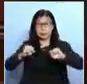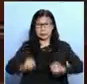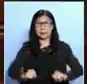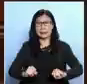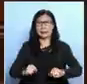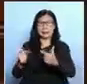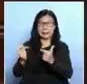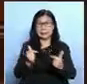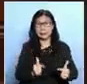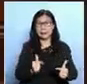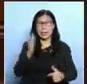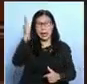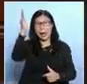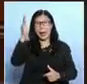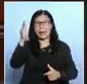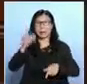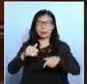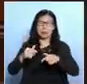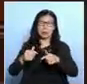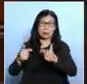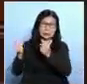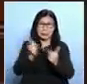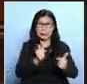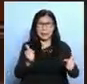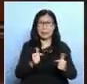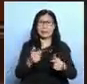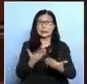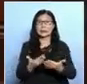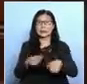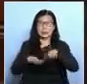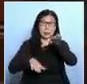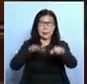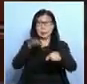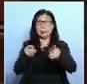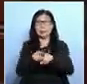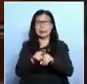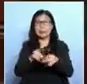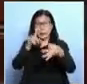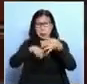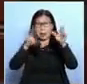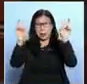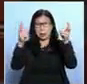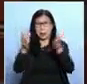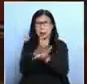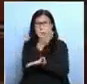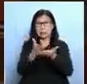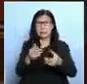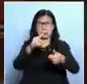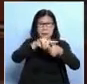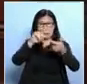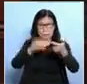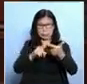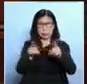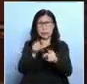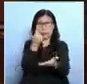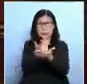前行燃點希望，我就是將這個題目呢來去量化跟大家分享。有兩點呢我們一